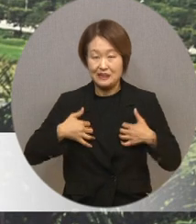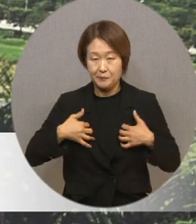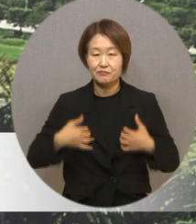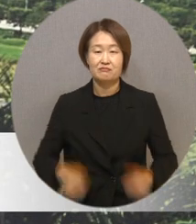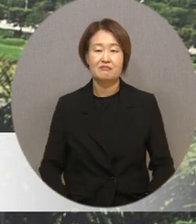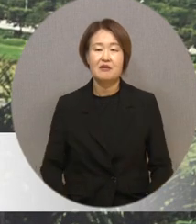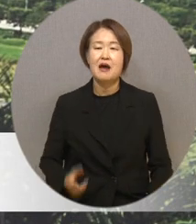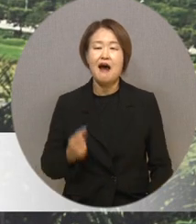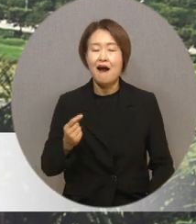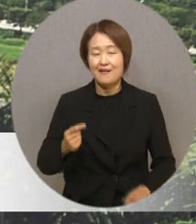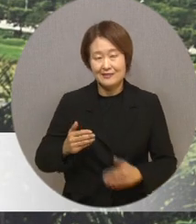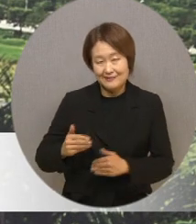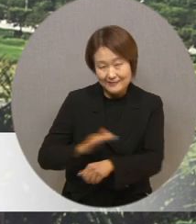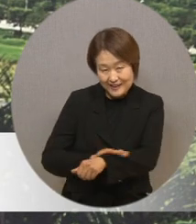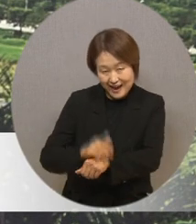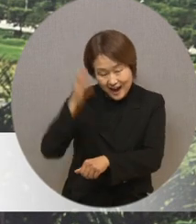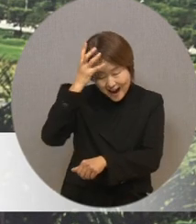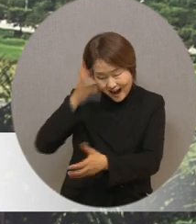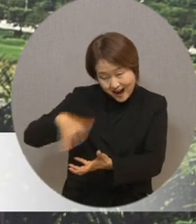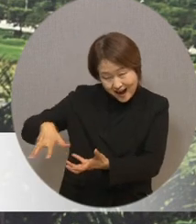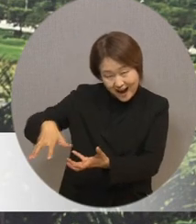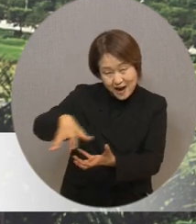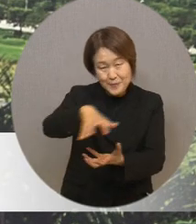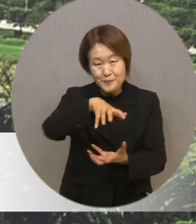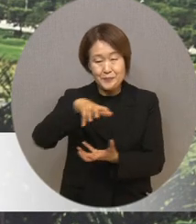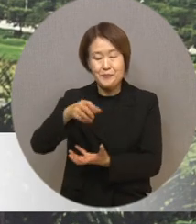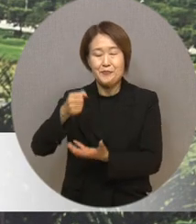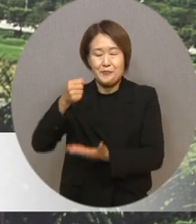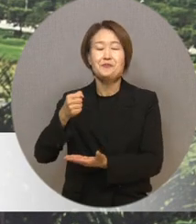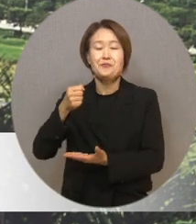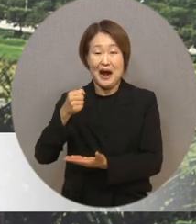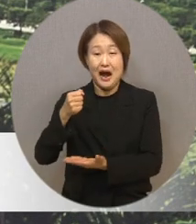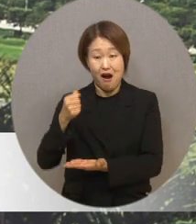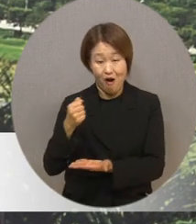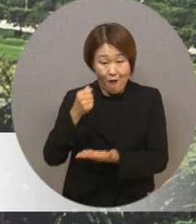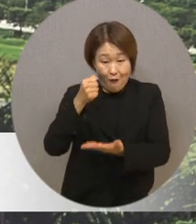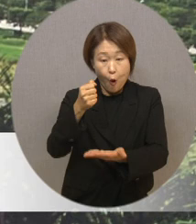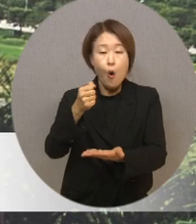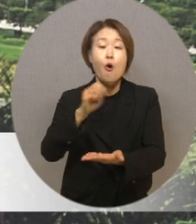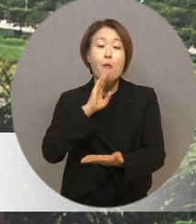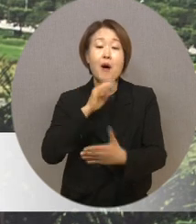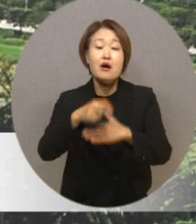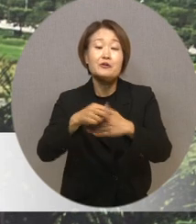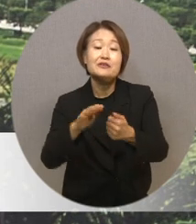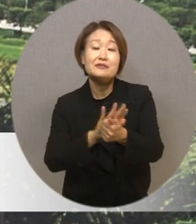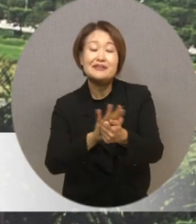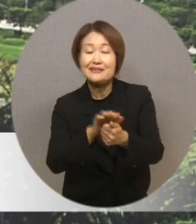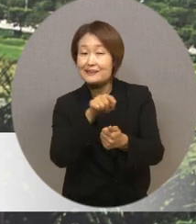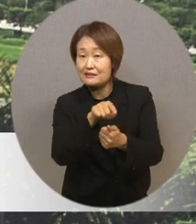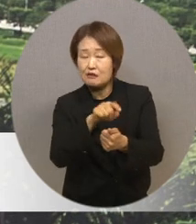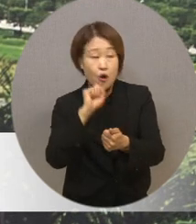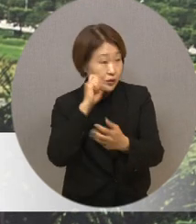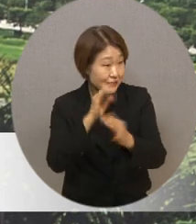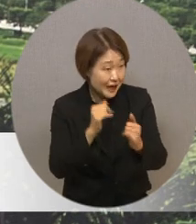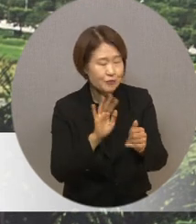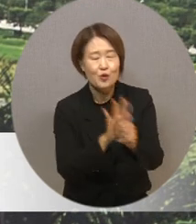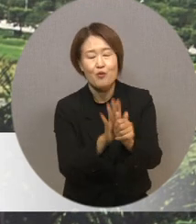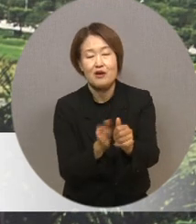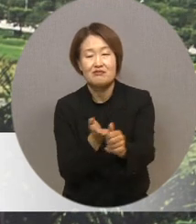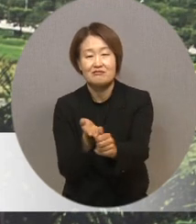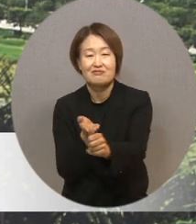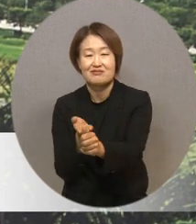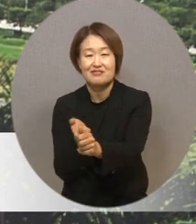진행해서 기금을 마련하였습니다. 이 기금을 통해 수준 높은 의료 서비스를 제공해 주실 수 있는 서울